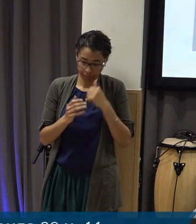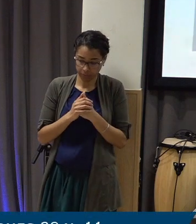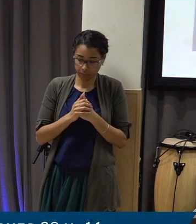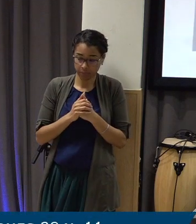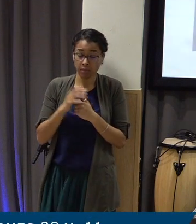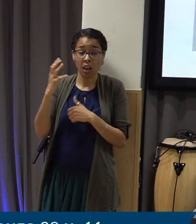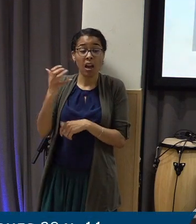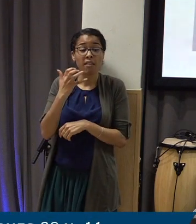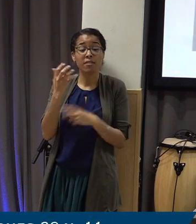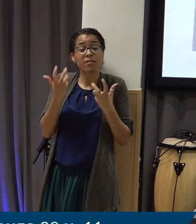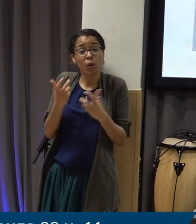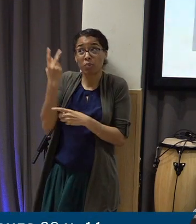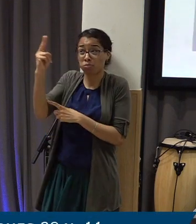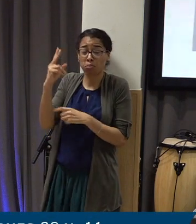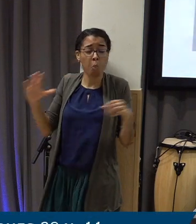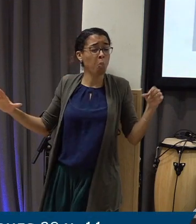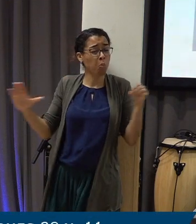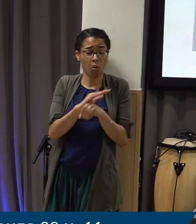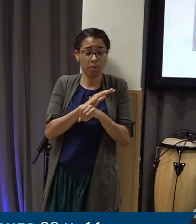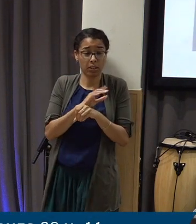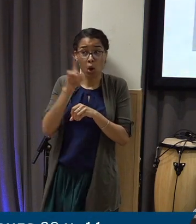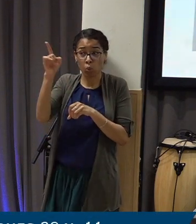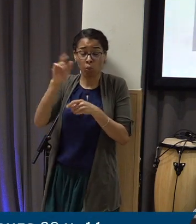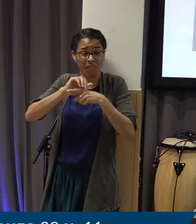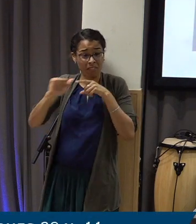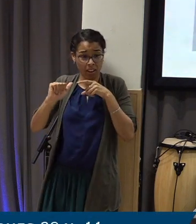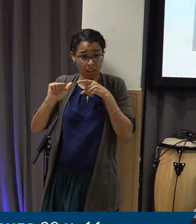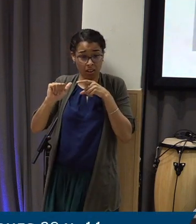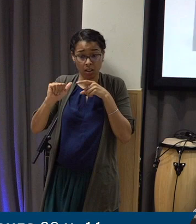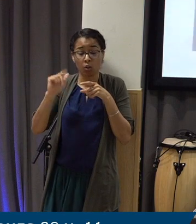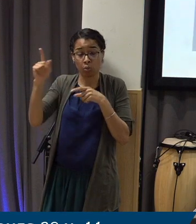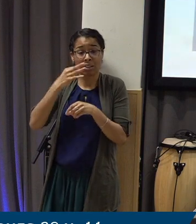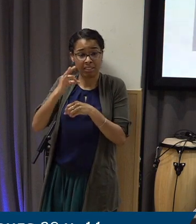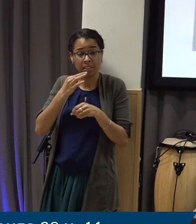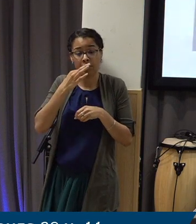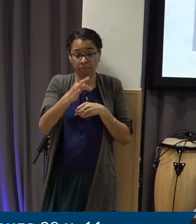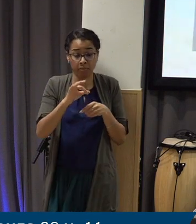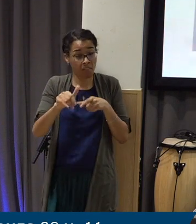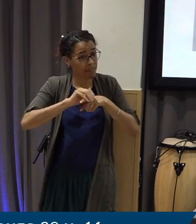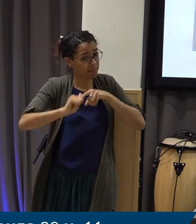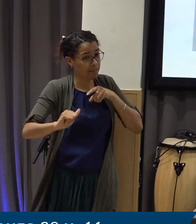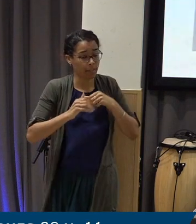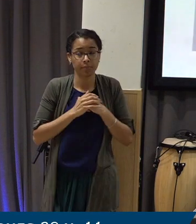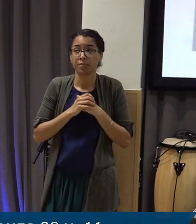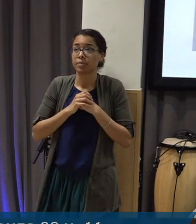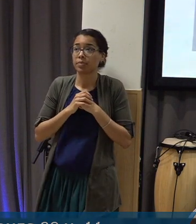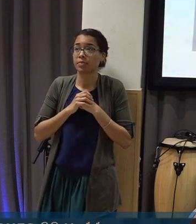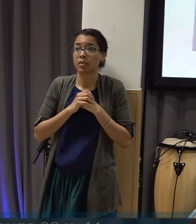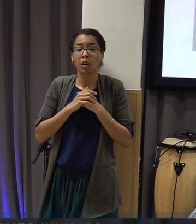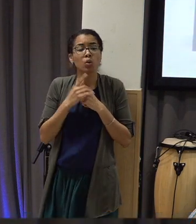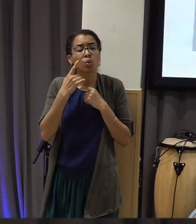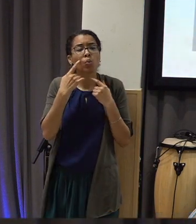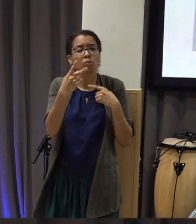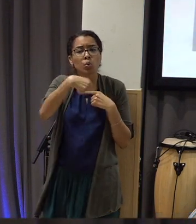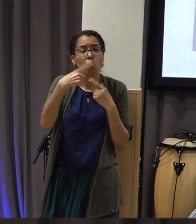est absolue. Tout ce qu'il a conçu et décidé s'accomplira. Notre Dieu est indépendant du monde visible